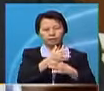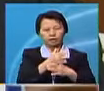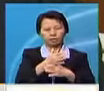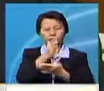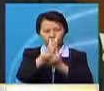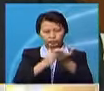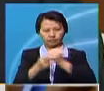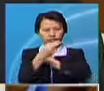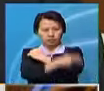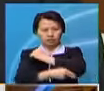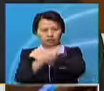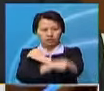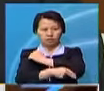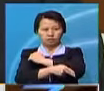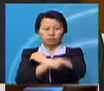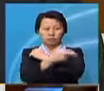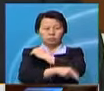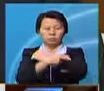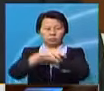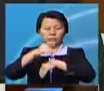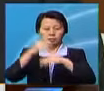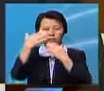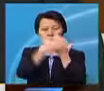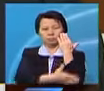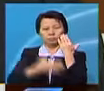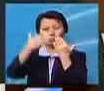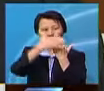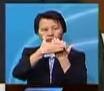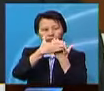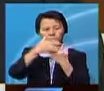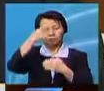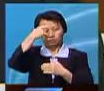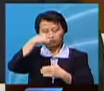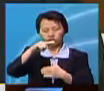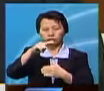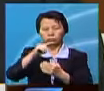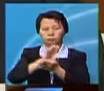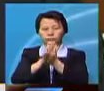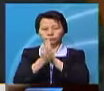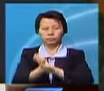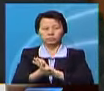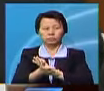beberapa negeri di Semenanjung untuk menjadi